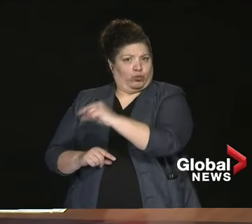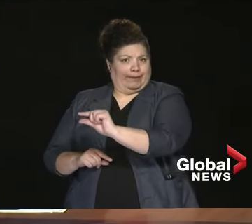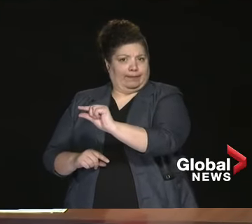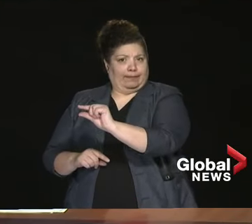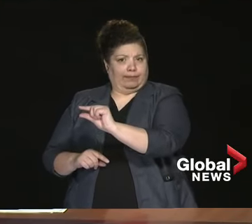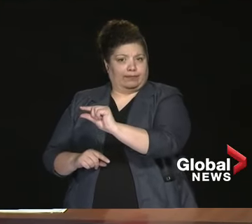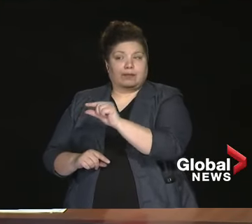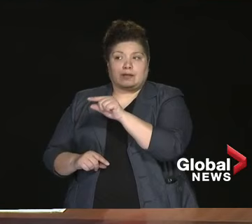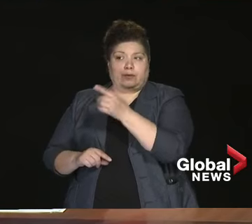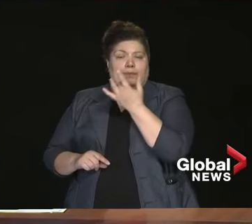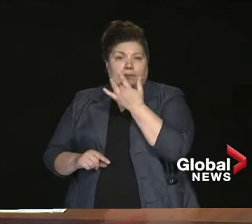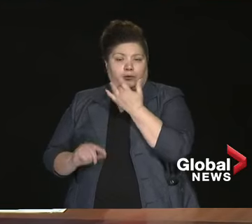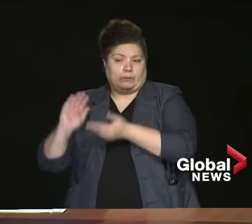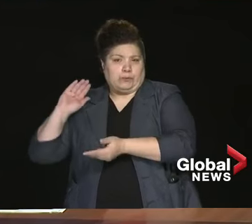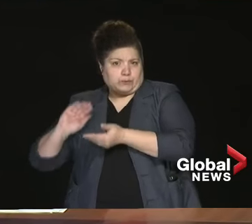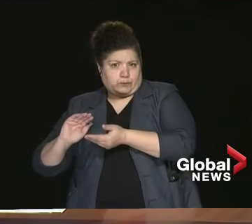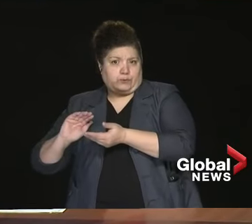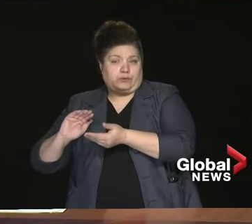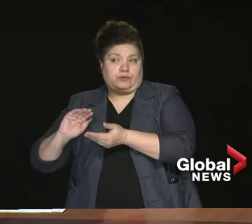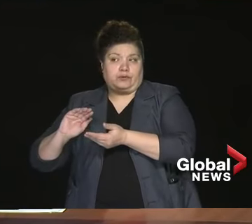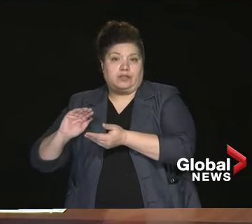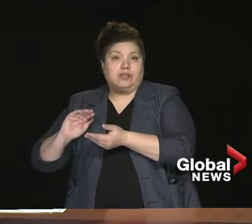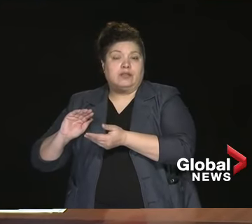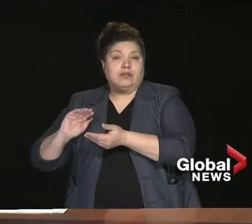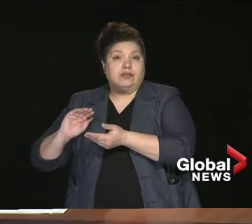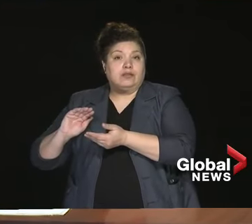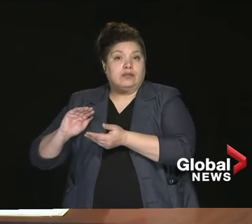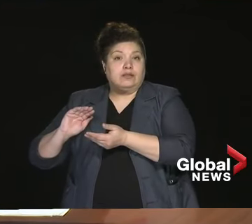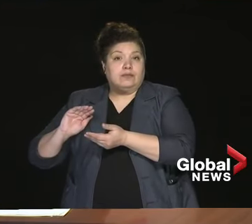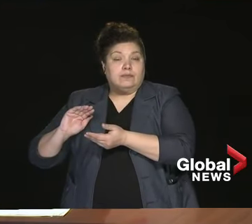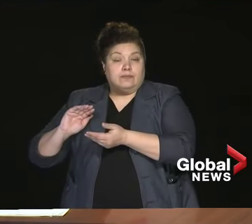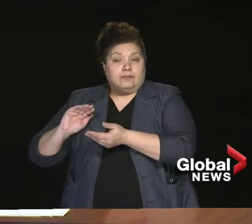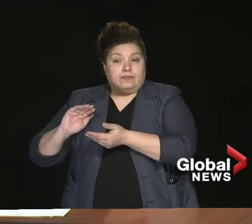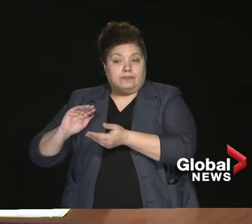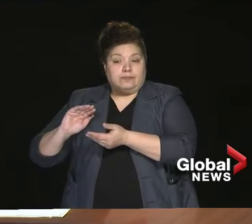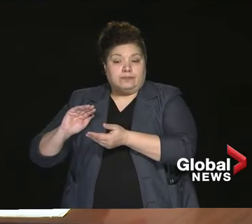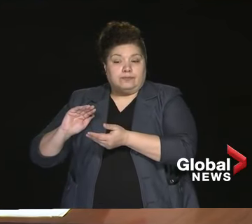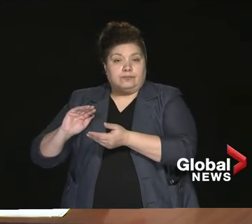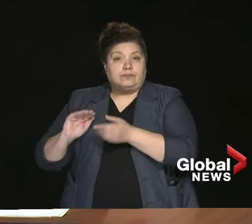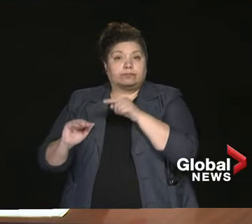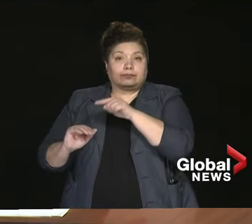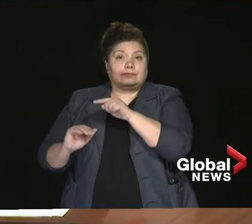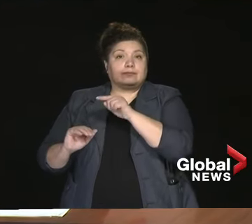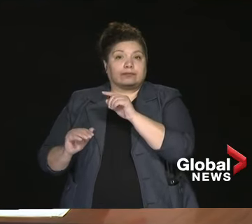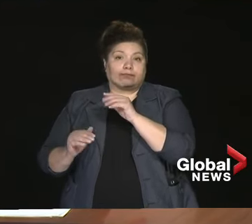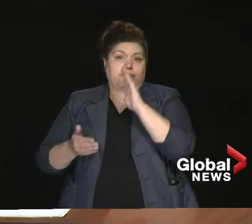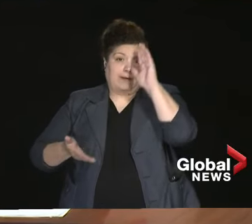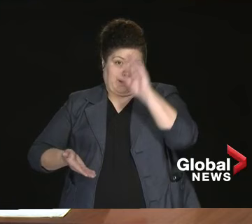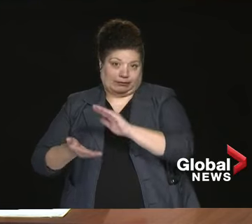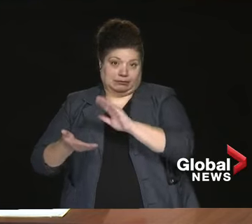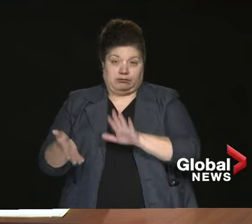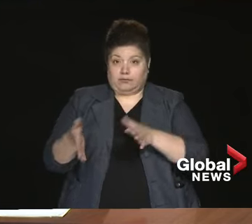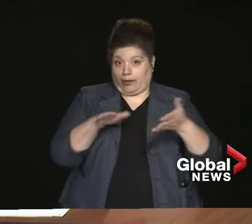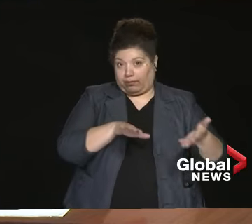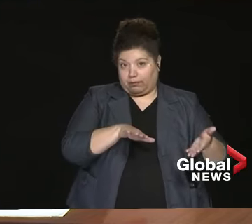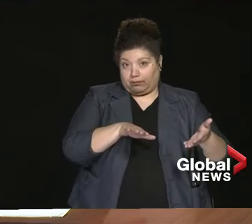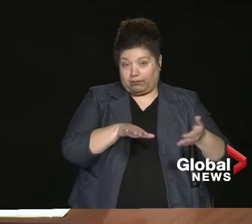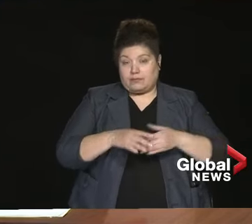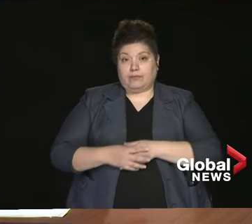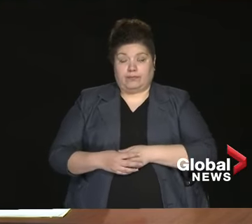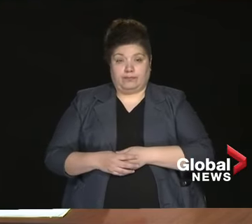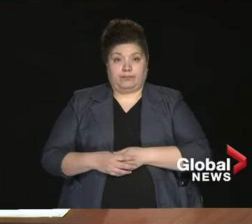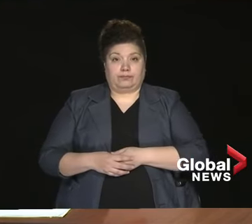au minimum les cas sévères et les décès. The number of Nos efforts collectifs, deaths malgré les difficultés et les coûts qu'ils